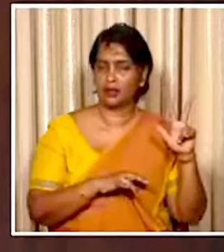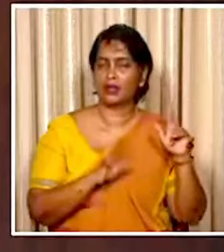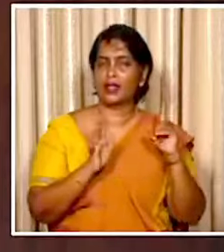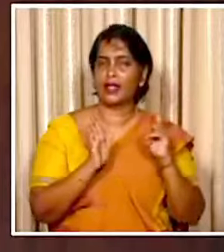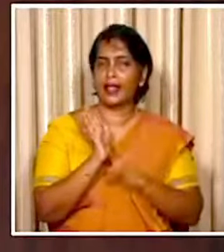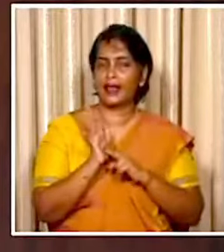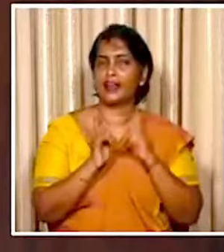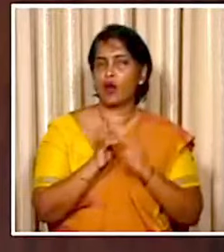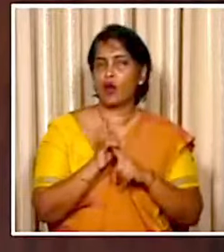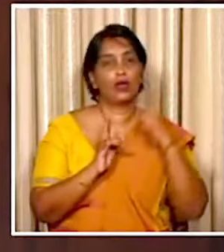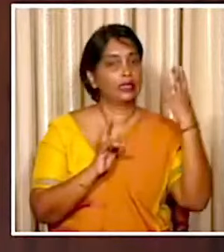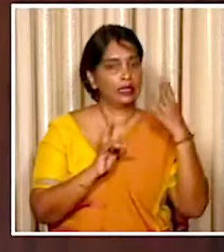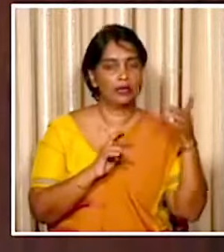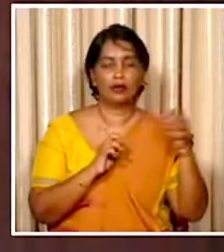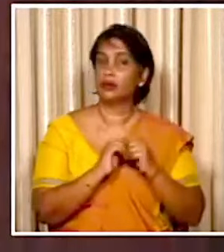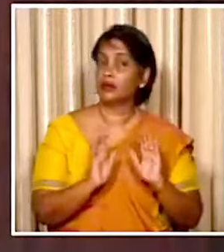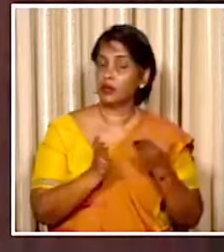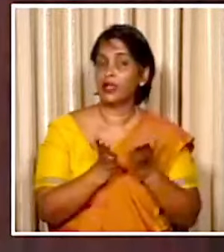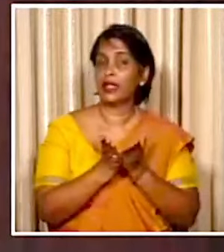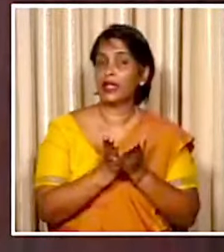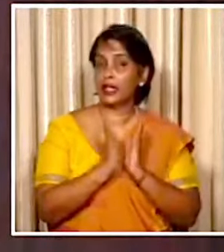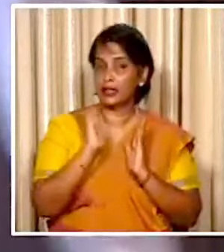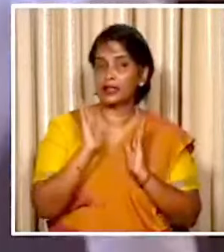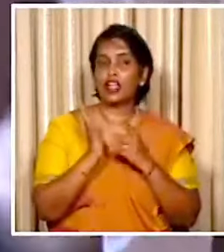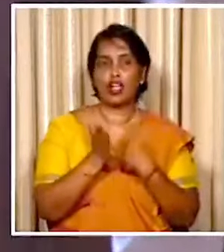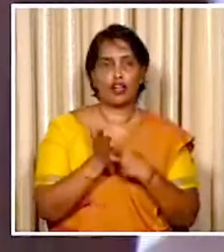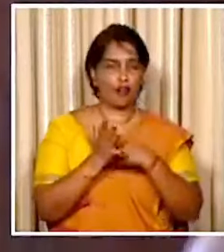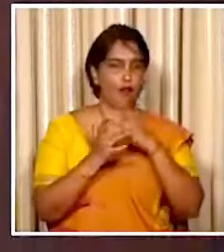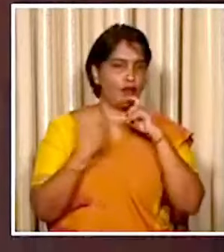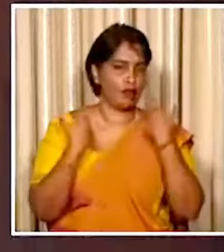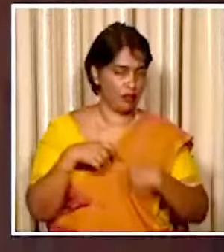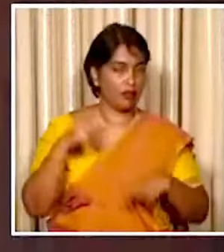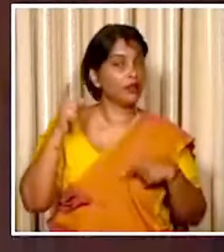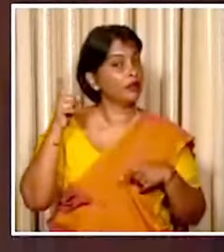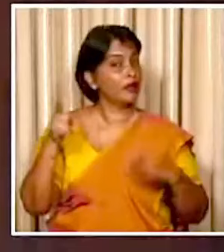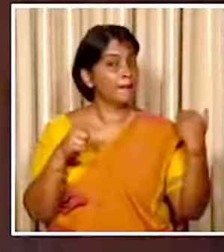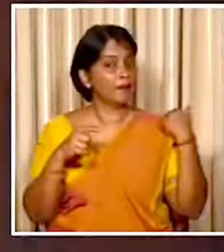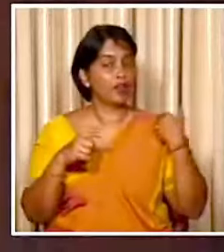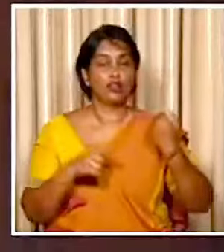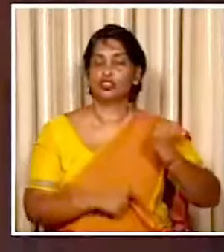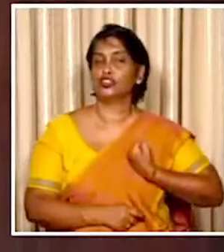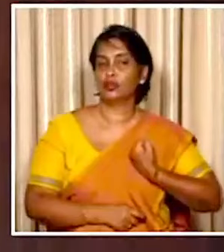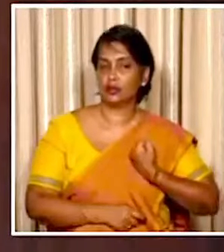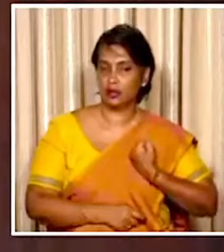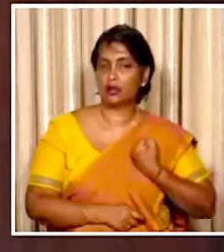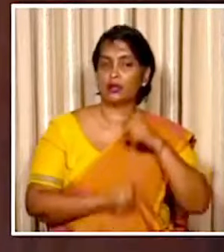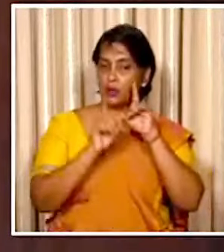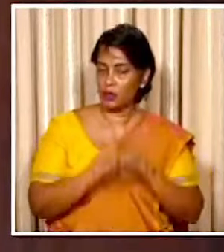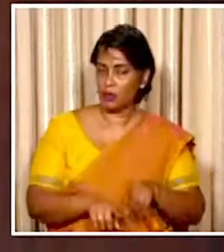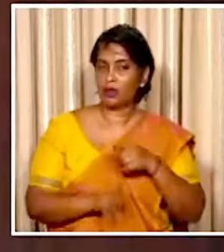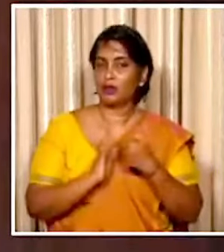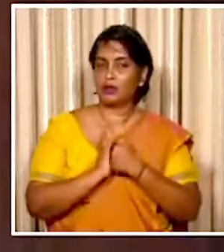416-98-NO3. දැන් මේක ක්‍රියාත්මක කරන්නේ ඉන්දියානු රෝමා කියලා නීතිඥයෙක්. එයාගේ සහෝදරයා වෛද්‍යවරයෙක්. මේ විදියට